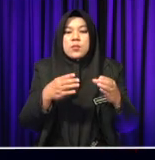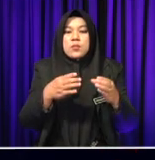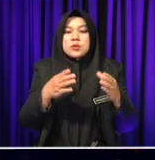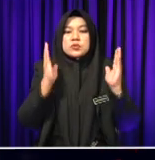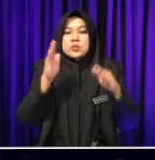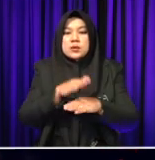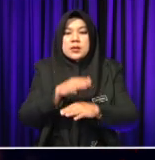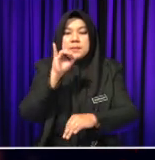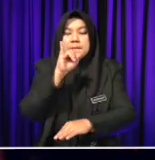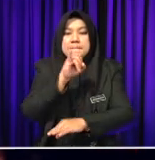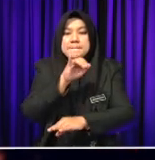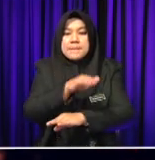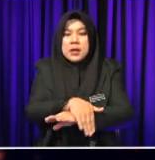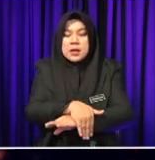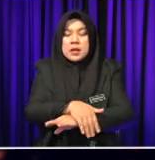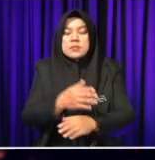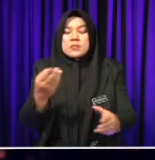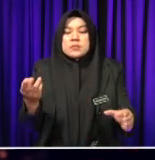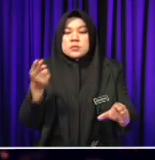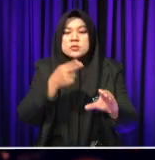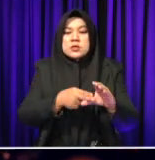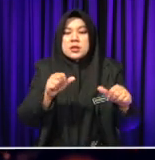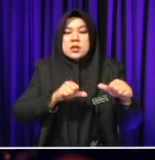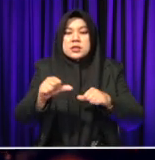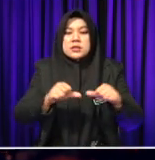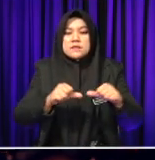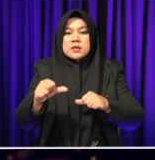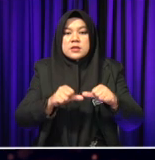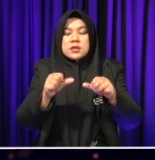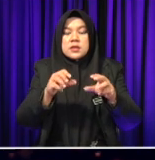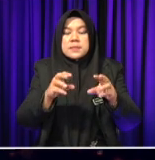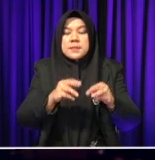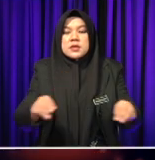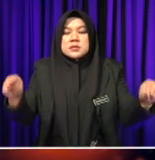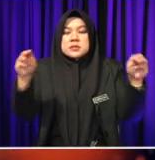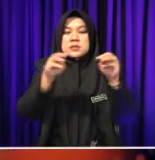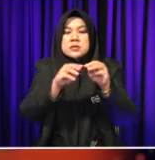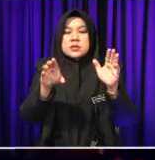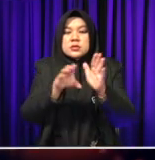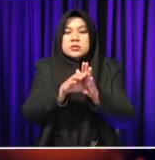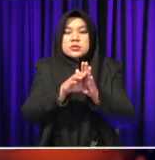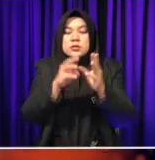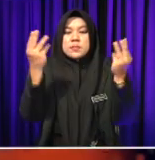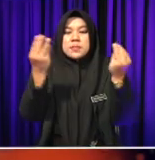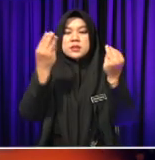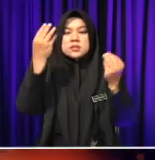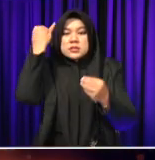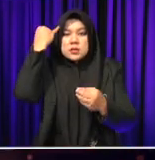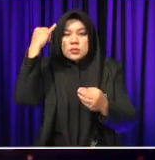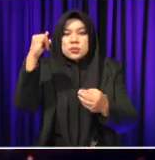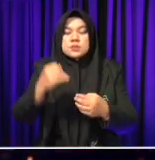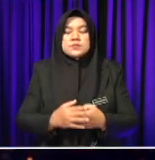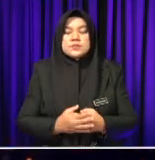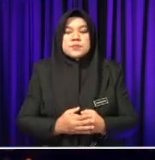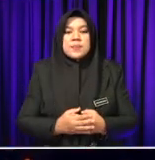qiamulai menyertai aktiviti di masjid seperti masjid ilmu dan program sukan dan riadah bagi berapa tu